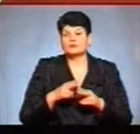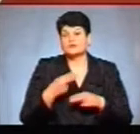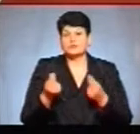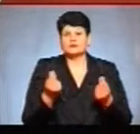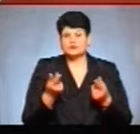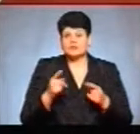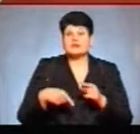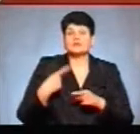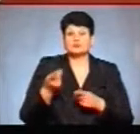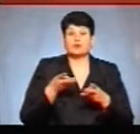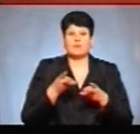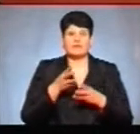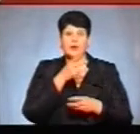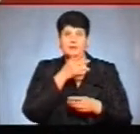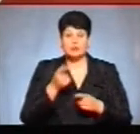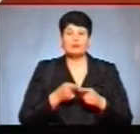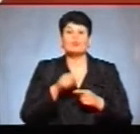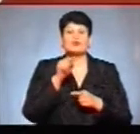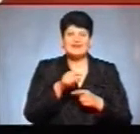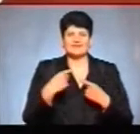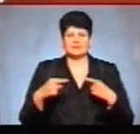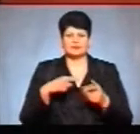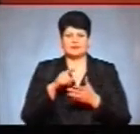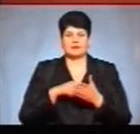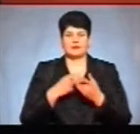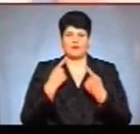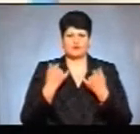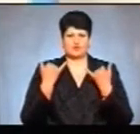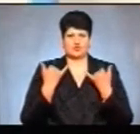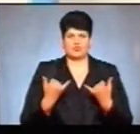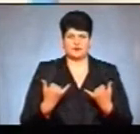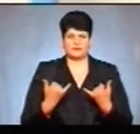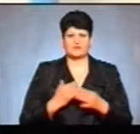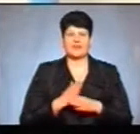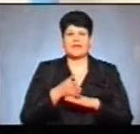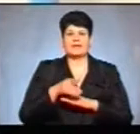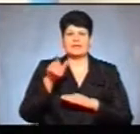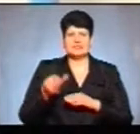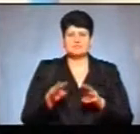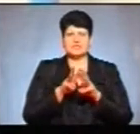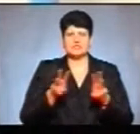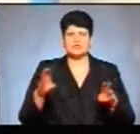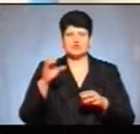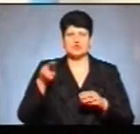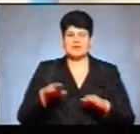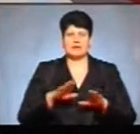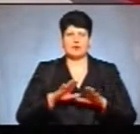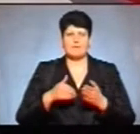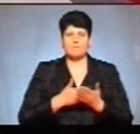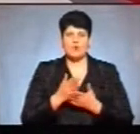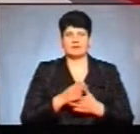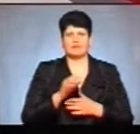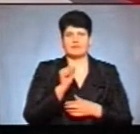наступному опалювальному періоді? Про це, а також інші питання говоримо сьогодні. Гість студії – міністр соціальної політики Андрій Рева. Вітаю